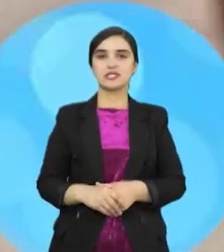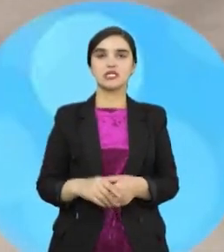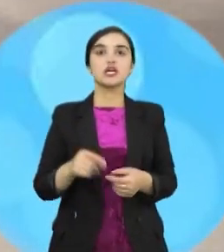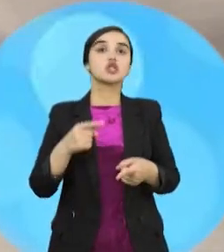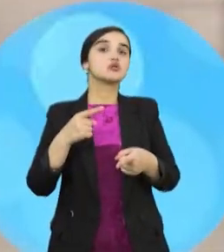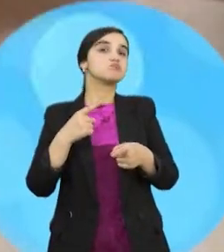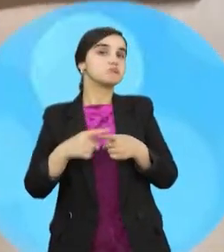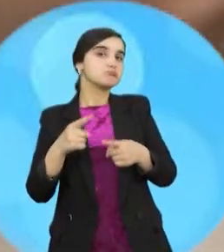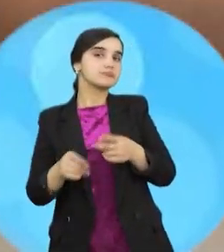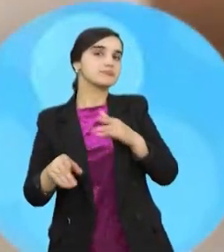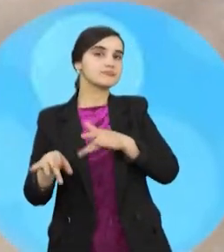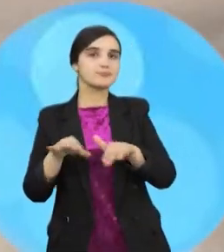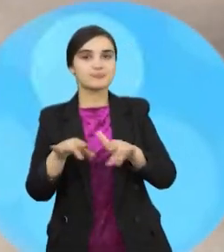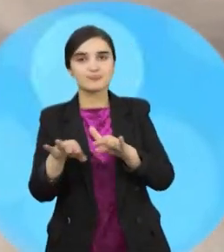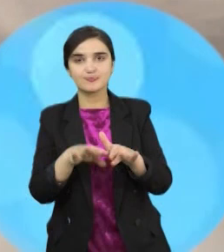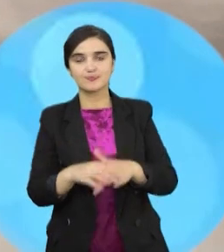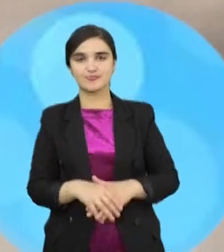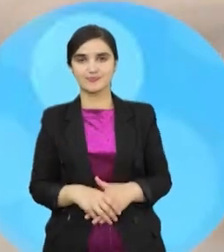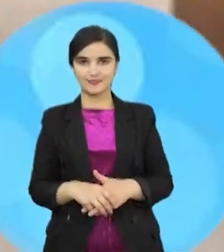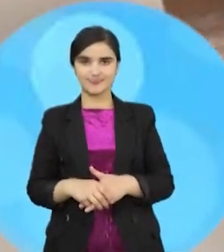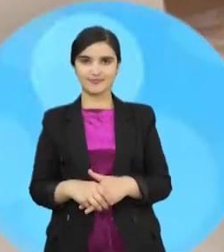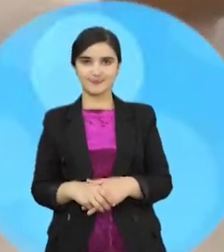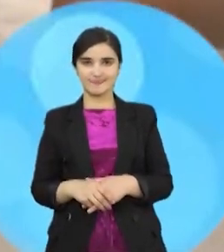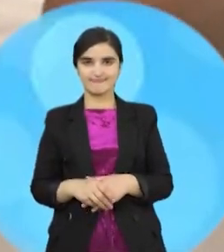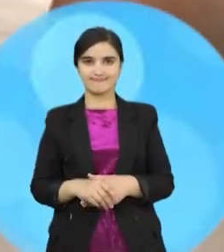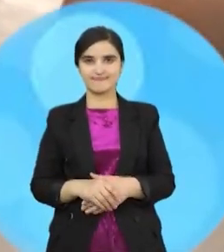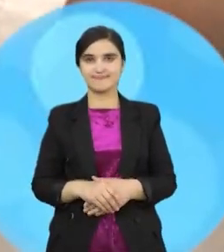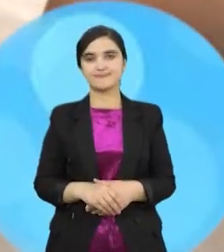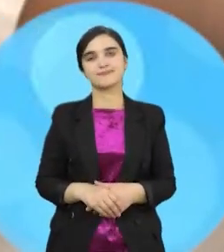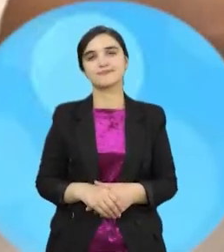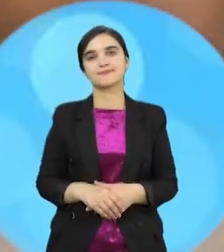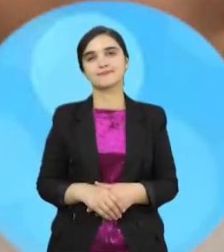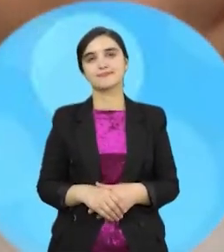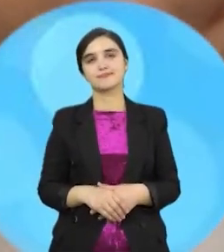میکند ببینید زودتر حرکت میکند